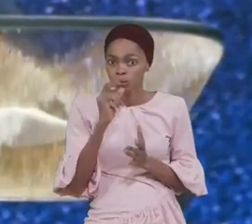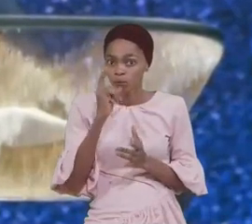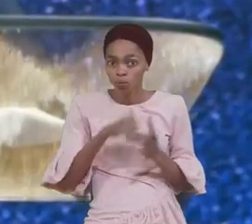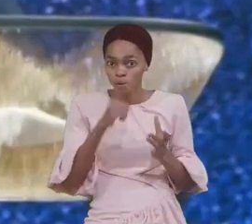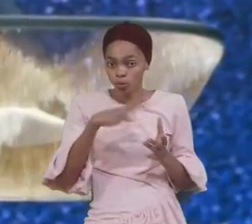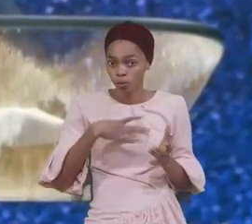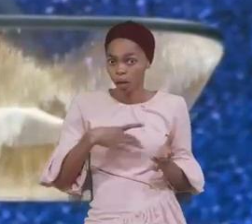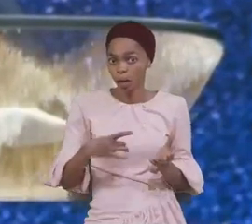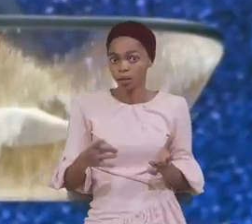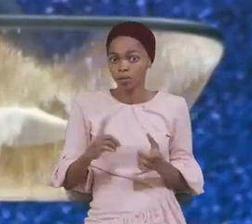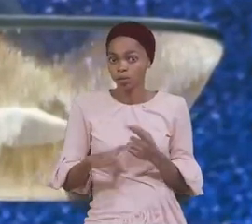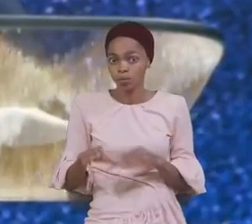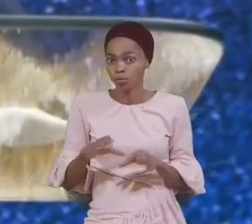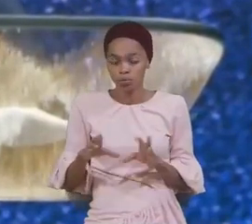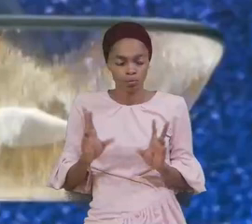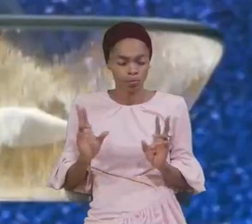j'aime faire,